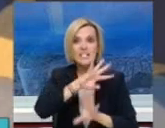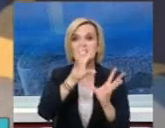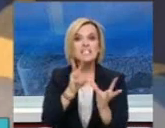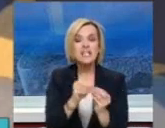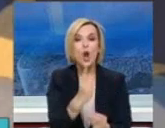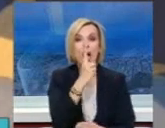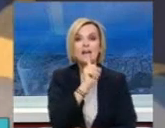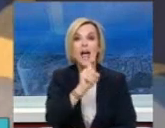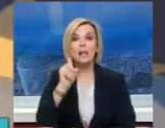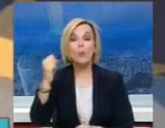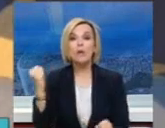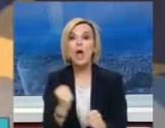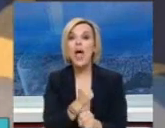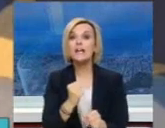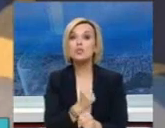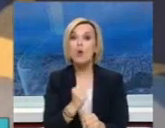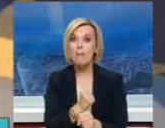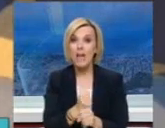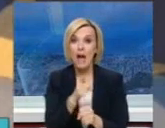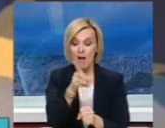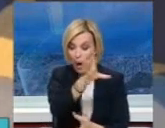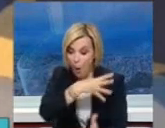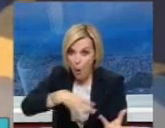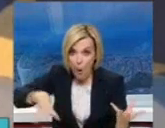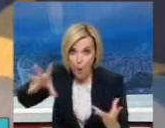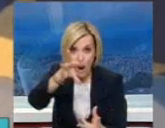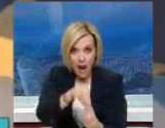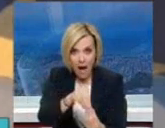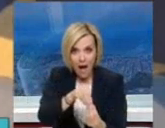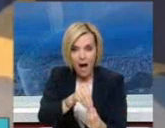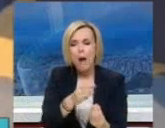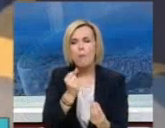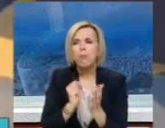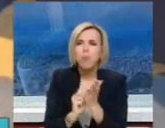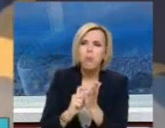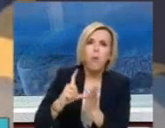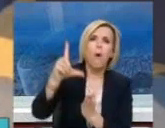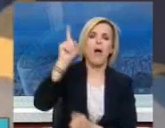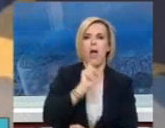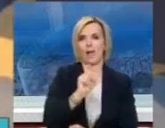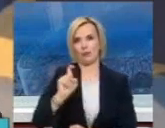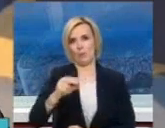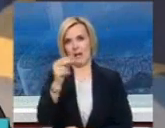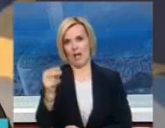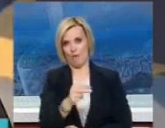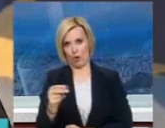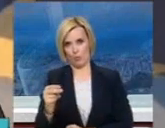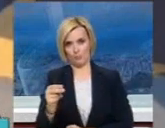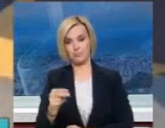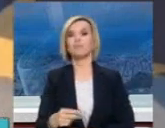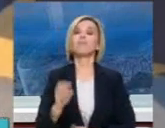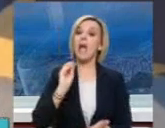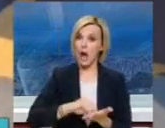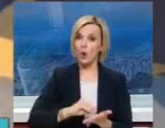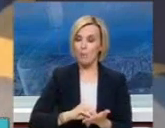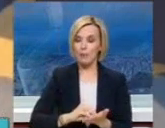μηνιαίο τζίρο περίπου στα 6,5 δισεκατομμύρια ευρώ. Τρίτον, όπως είπε και ο κ. Πρωθυπουργός, θα λάβουν